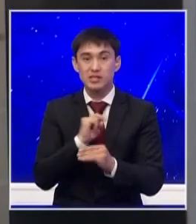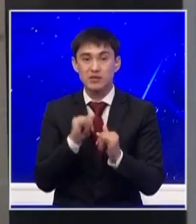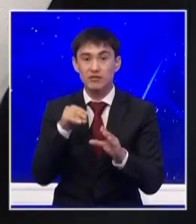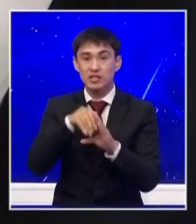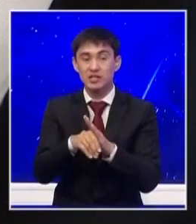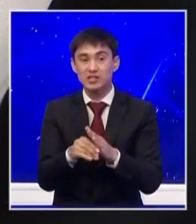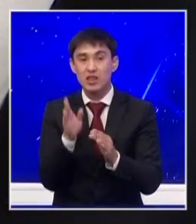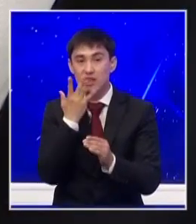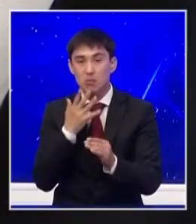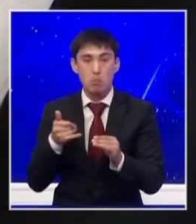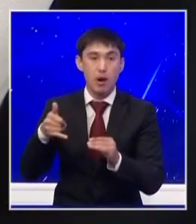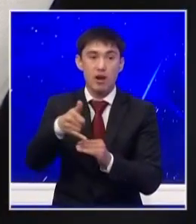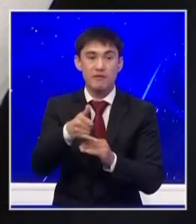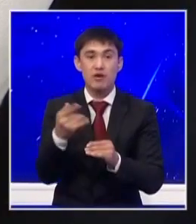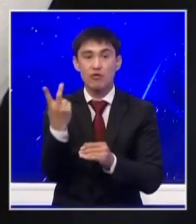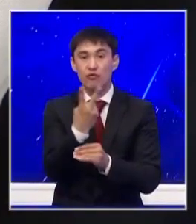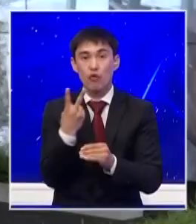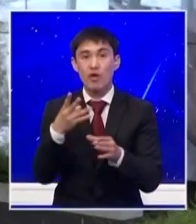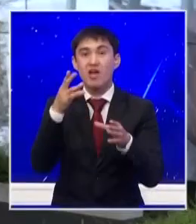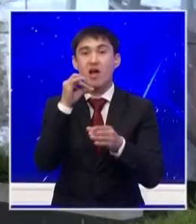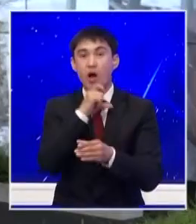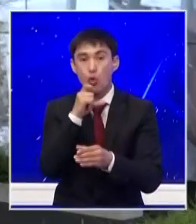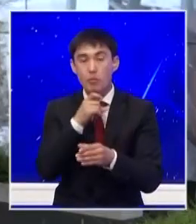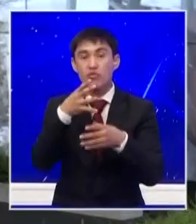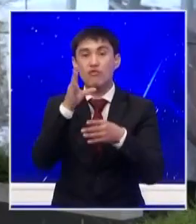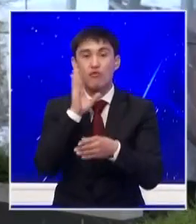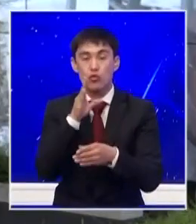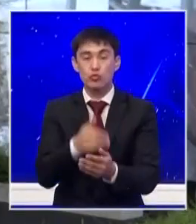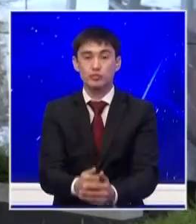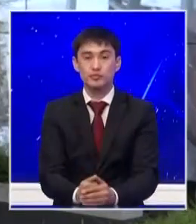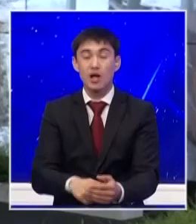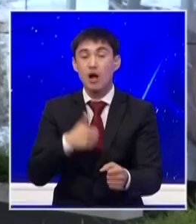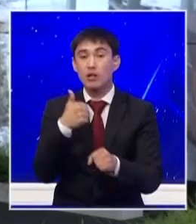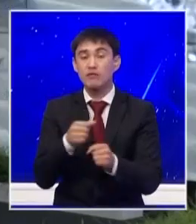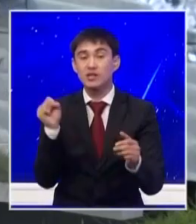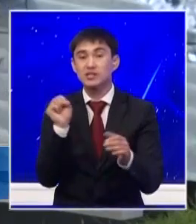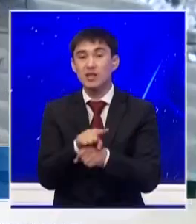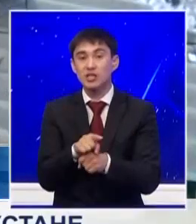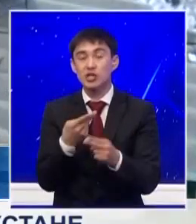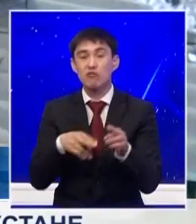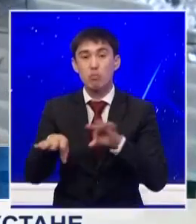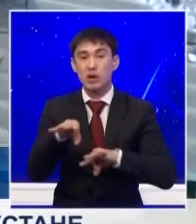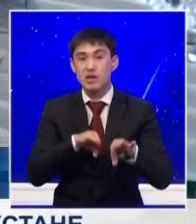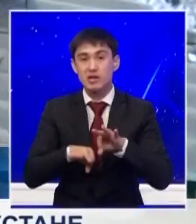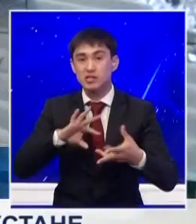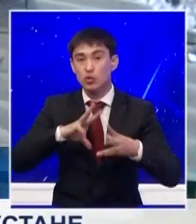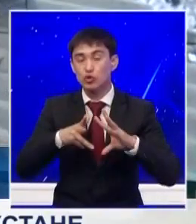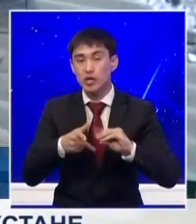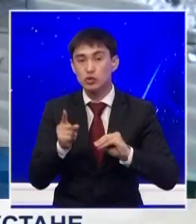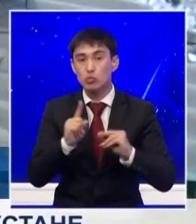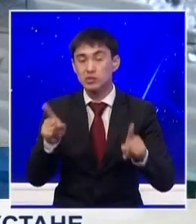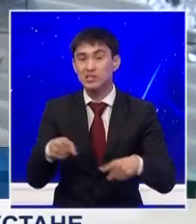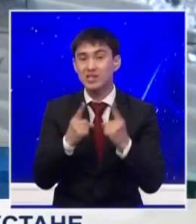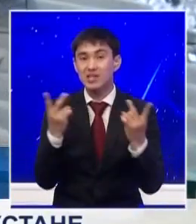рациональный полив который вдвое сэкономит воду основная задача этого проекта заключалась в том чтобы создать